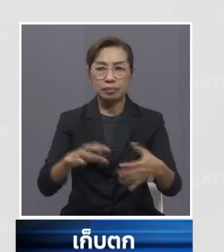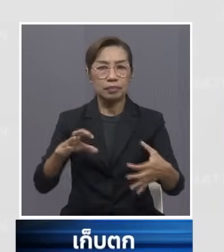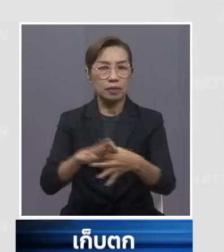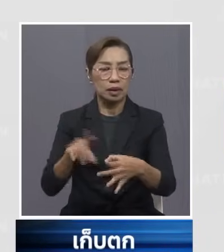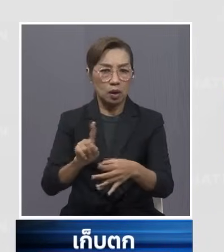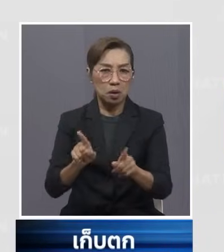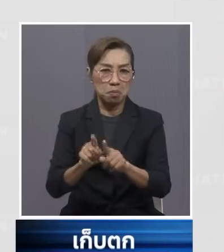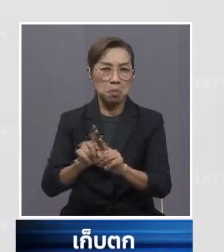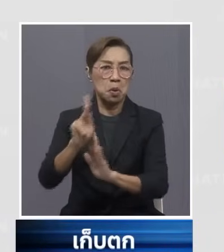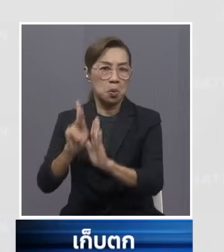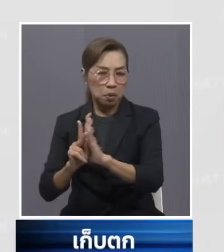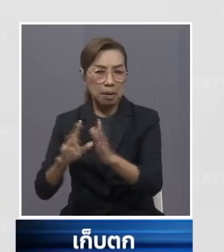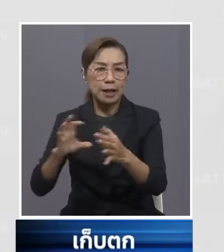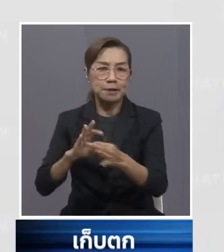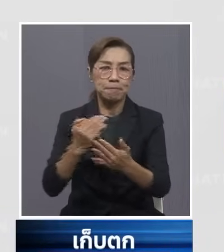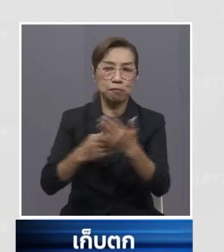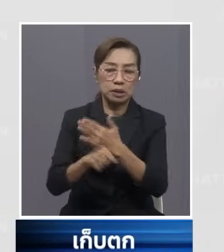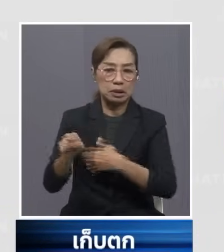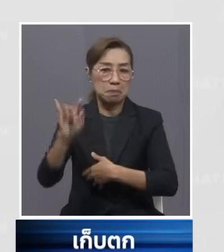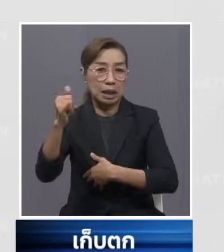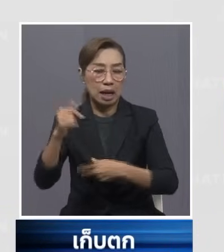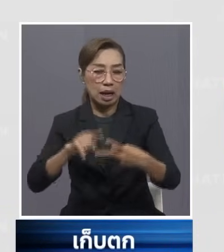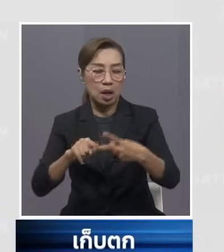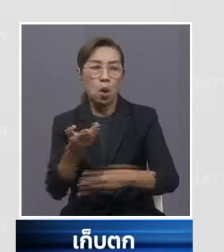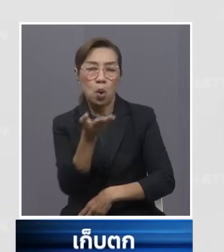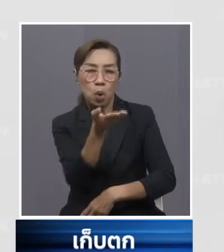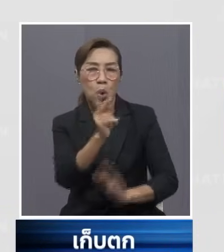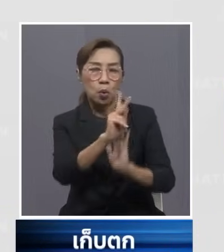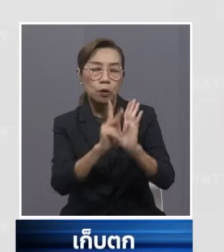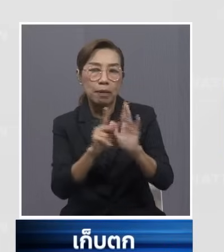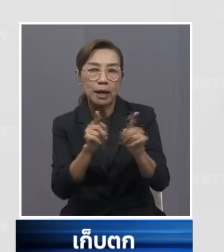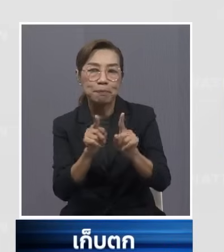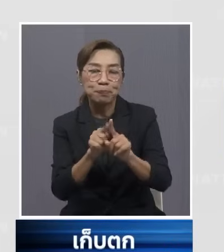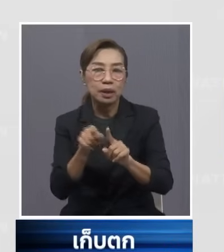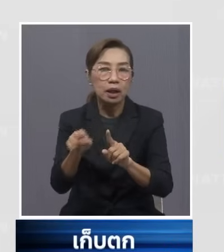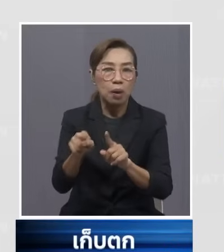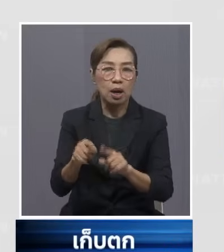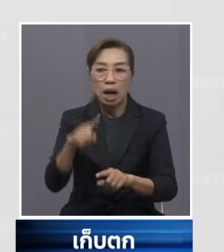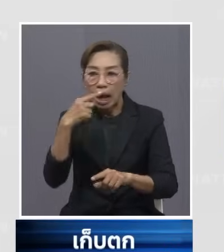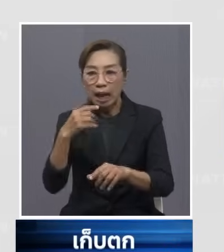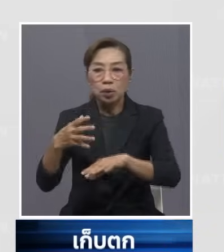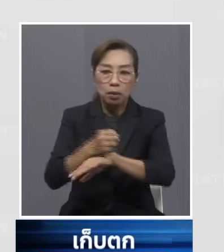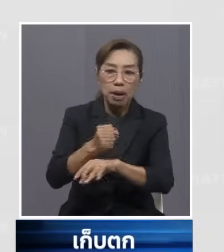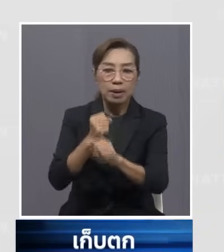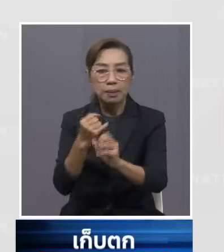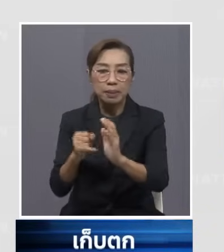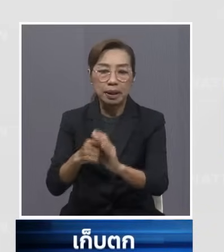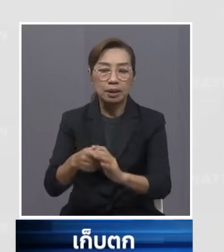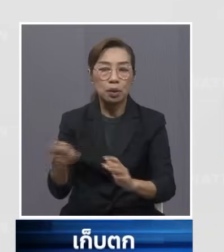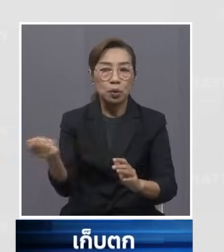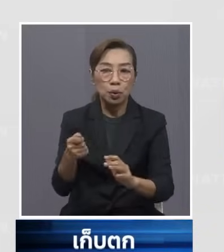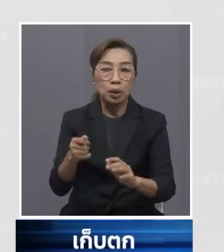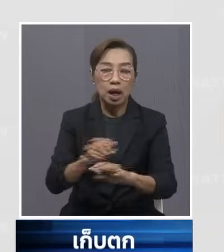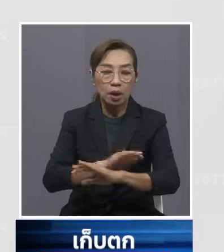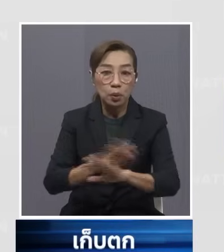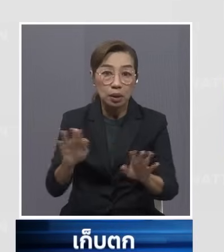เนี้ยมีแรงต้านเยอะแล้วท่าทีเพื่อไทยคือนิรโทษกรรมยังไม่ได้ดันแบบเต็มที่ถ้าเกิดจะเปลี่ยนท่าทีมาดันเต็มที่เนี่ย